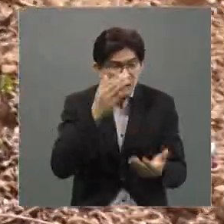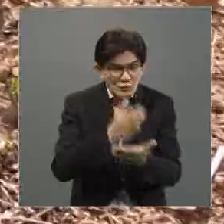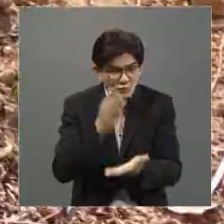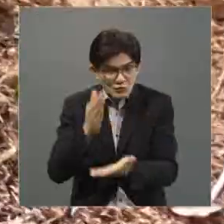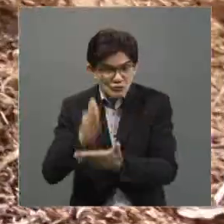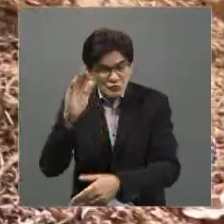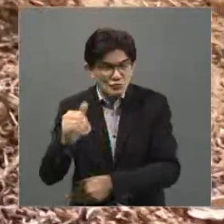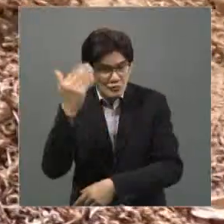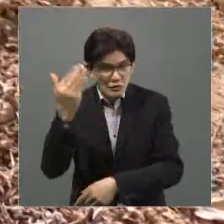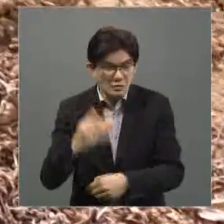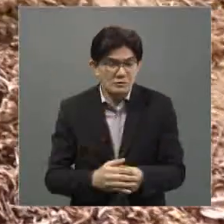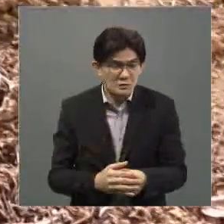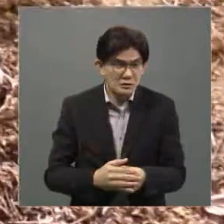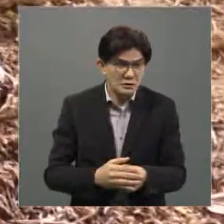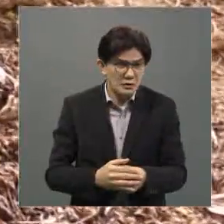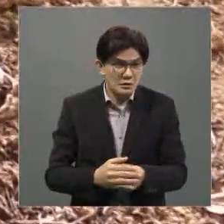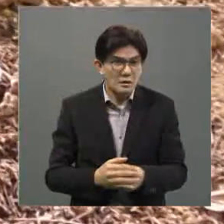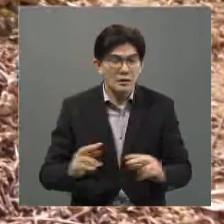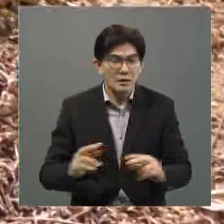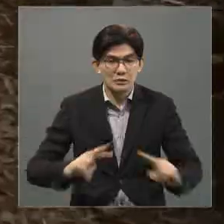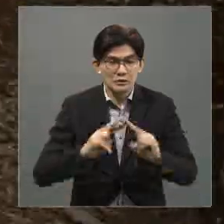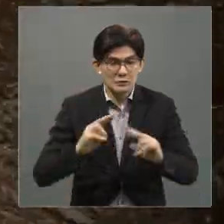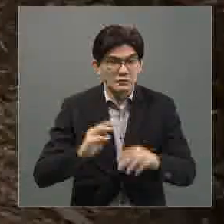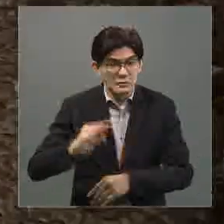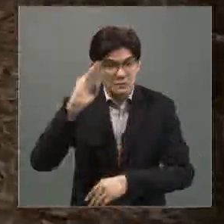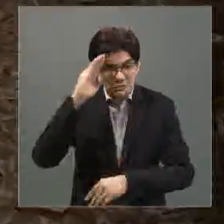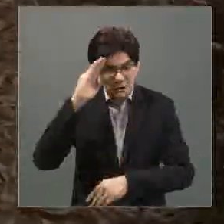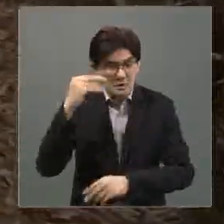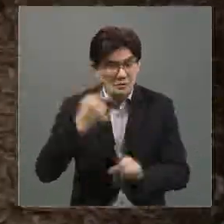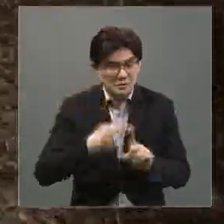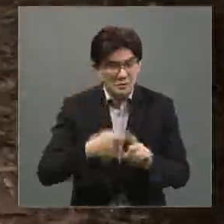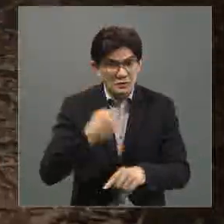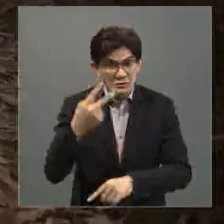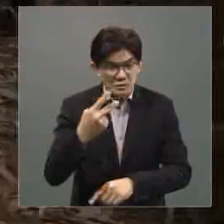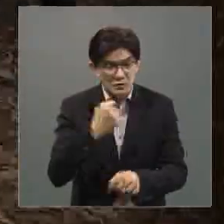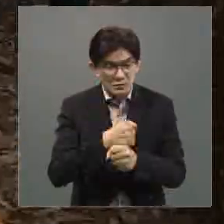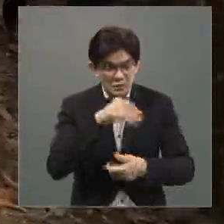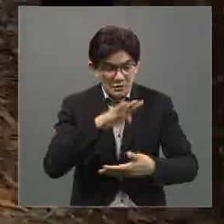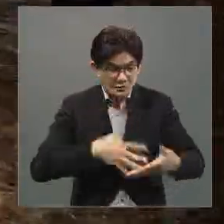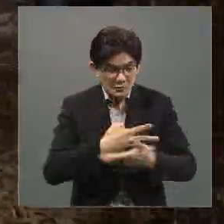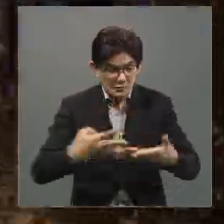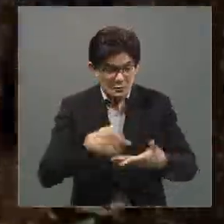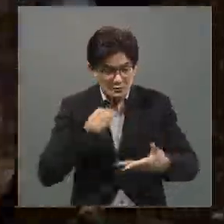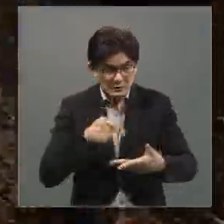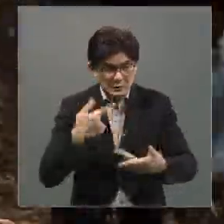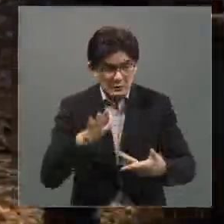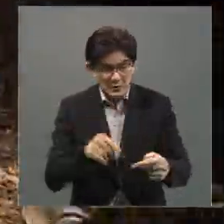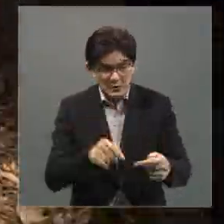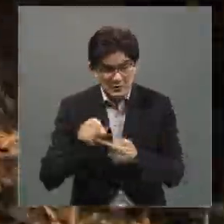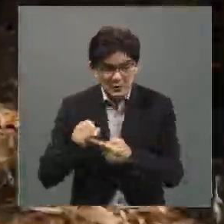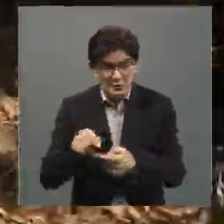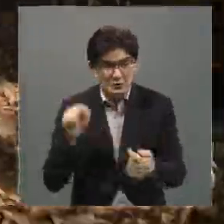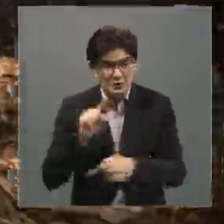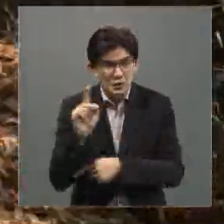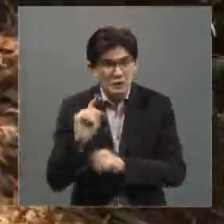เป็นการชั่วคราวก่อนเบื้องต้นทางกระทรวงกลาโหมเขาขอเวลาไว้2เดือนเพื่อจะทำแผนที่วันแมปอันนี้แล้วถึงจะเข้าครม.ก็จะมีผลทางกฎหม